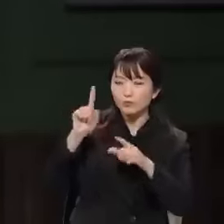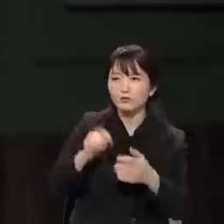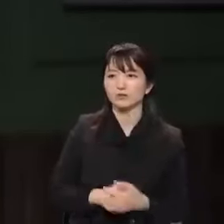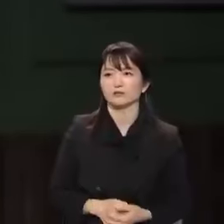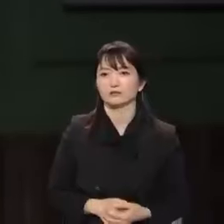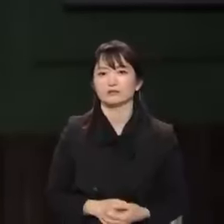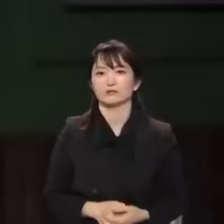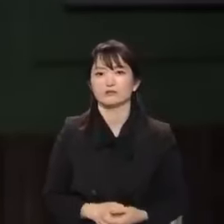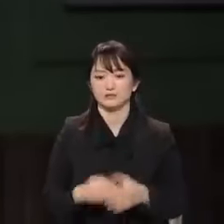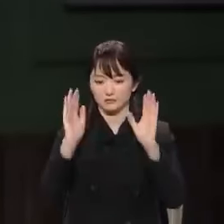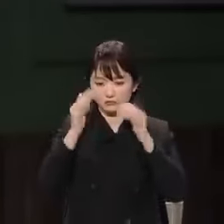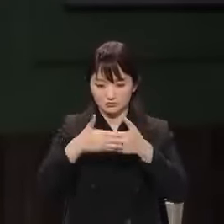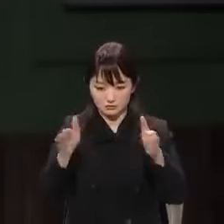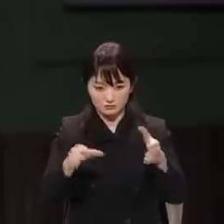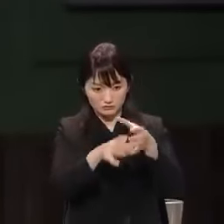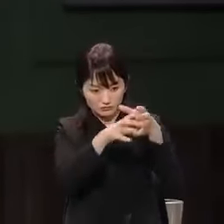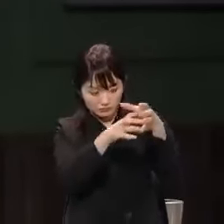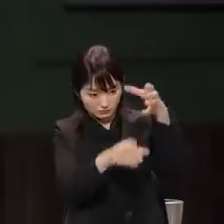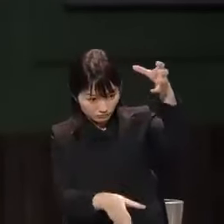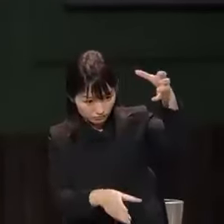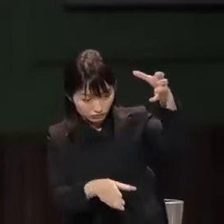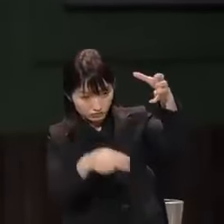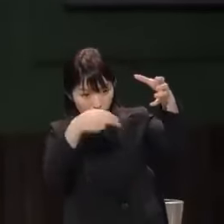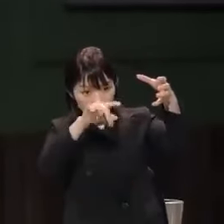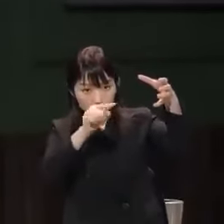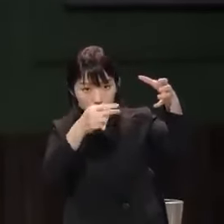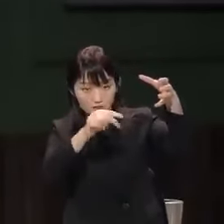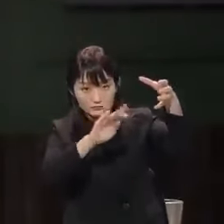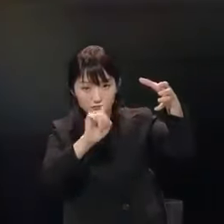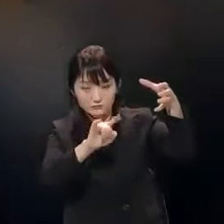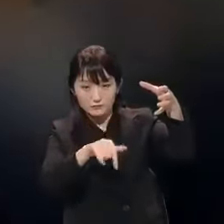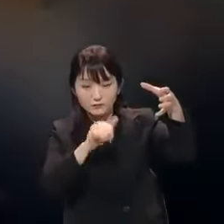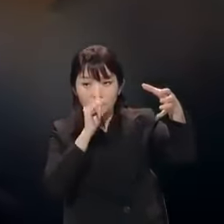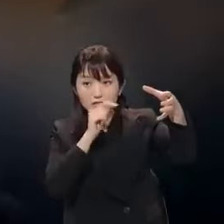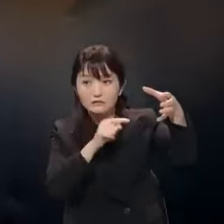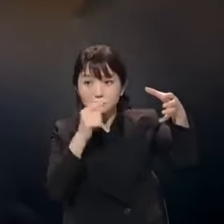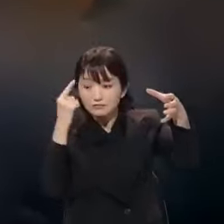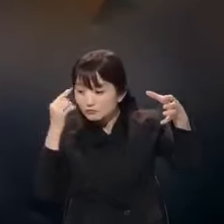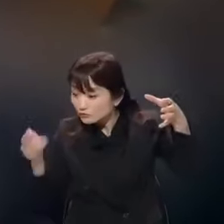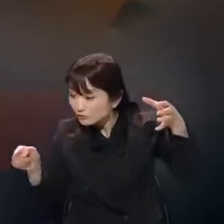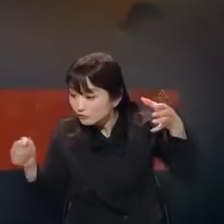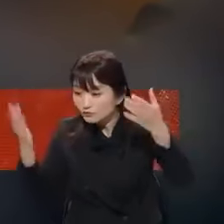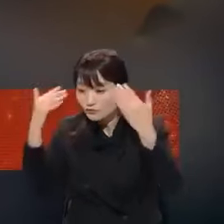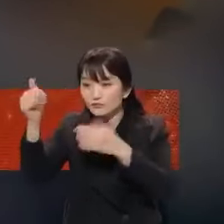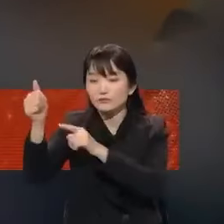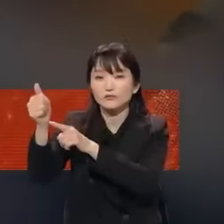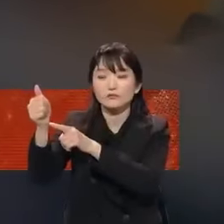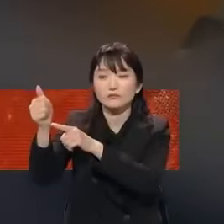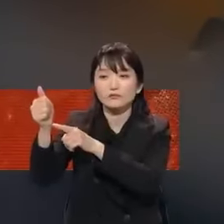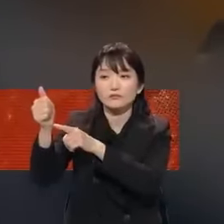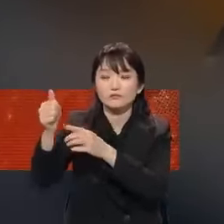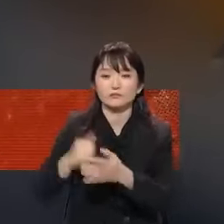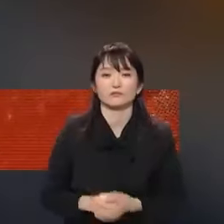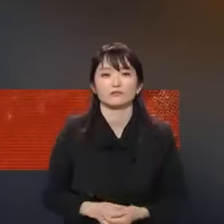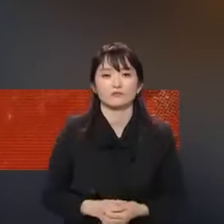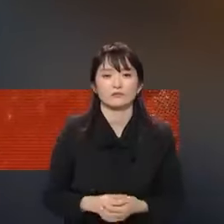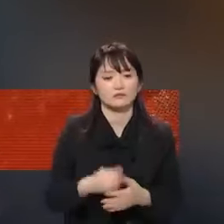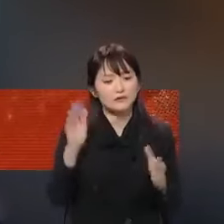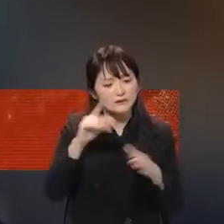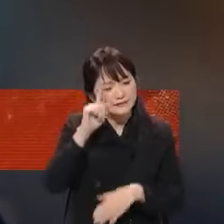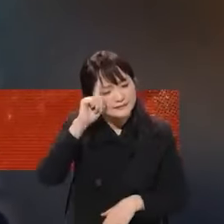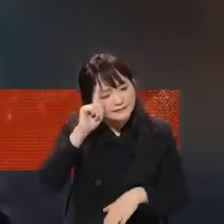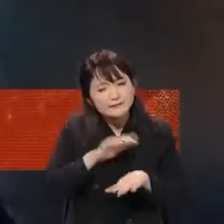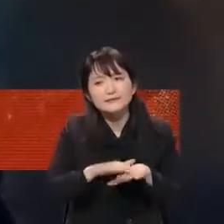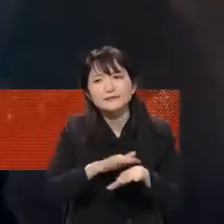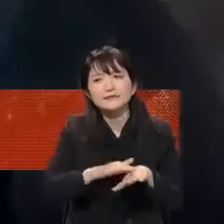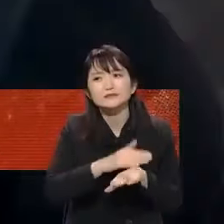샌드백이 있었습니다. 그 교실에 샌드백이 왜 있냐 학교 측에 물었습니다. 그랬더니 교장이 하는 얘기가 아이들 스트레스를 풀어주려고